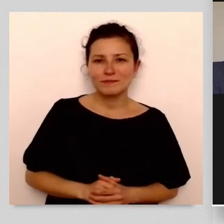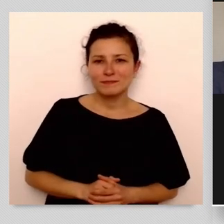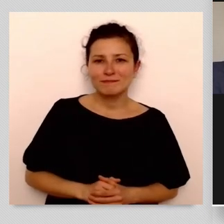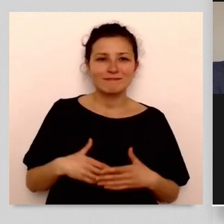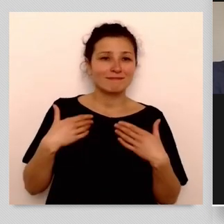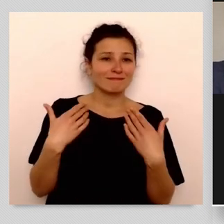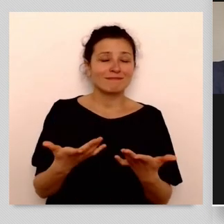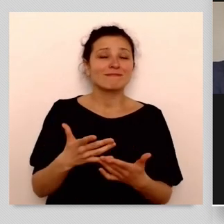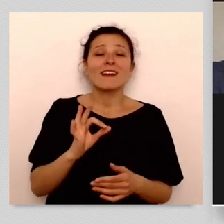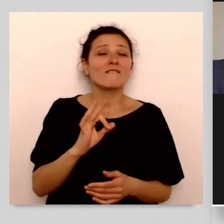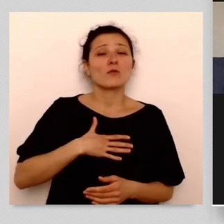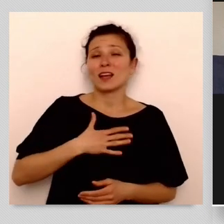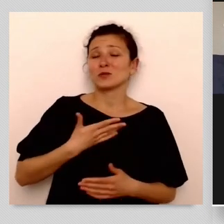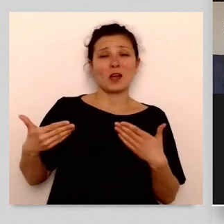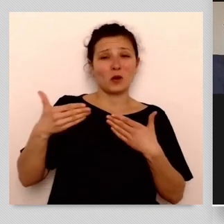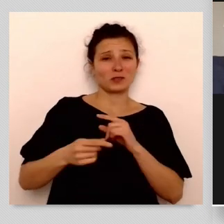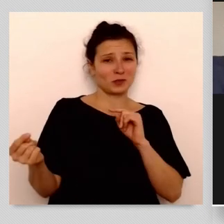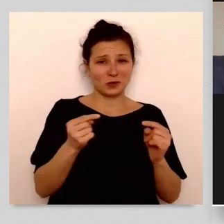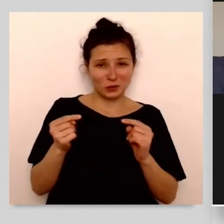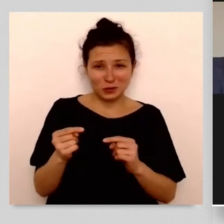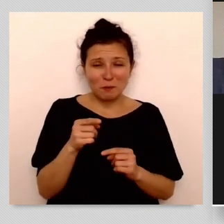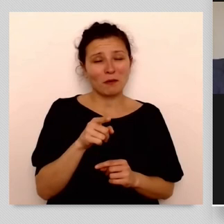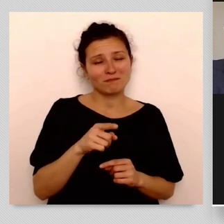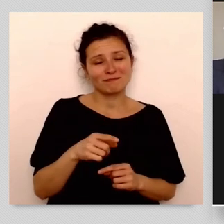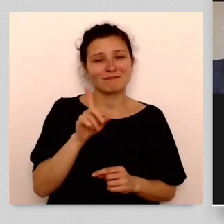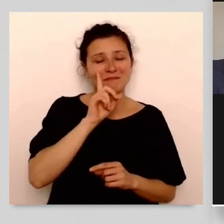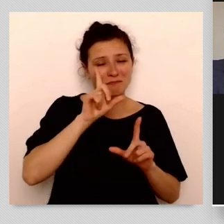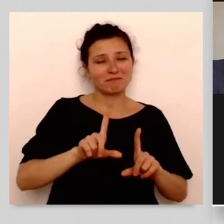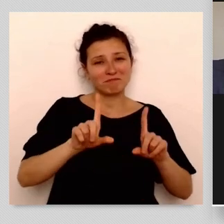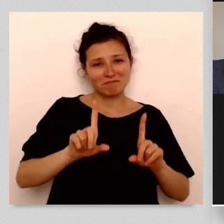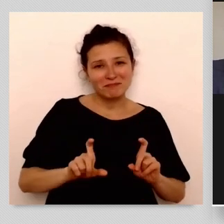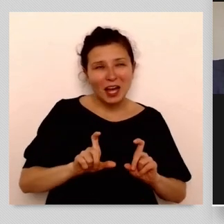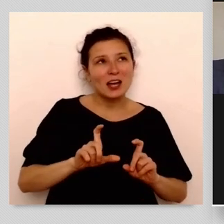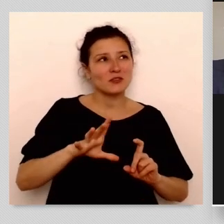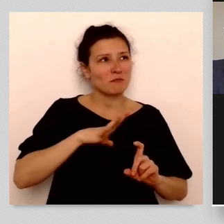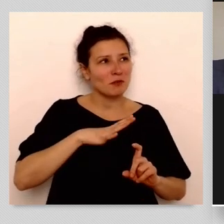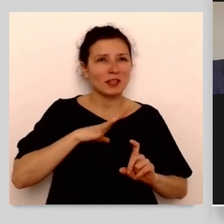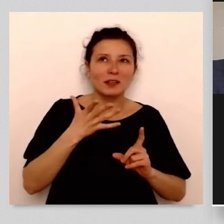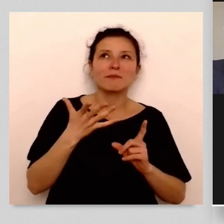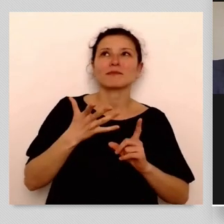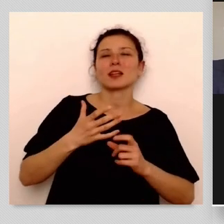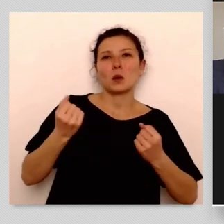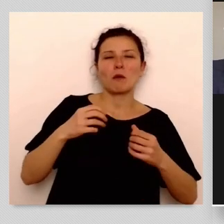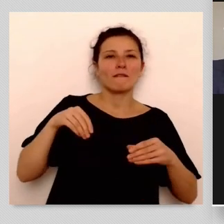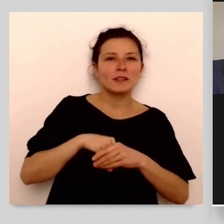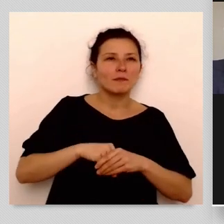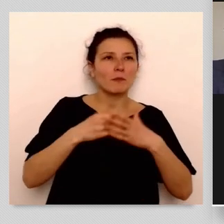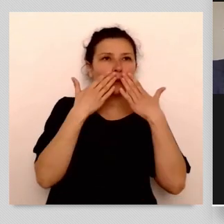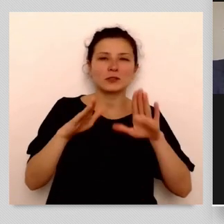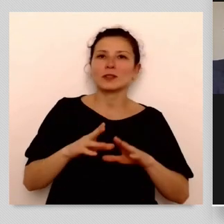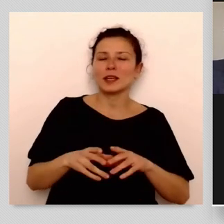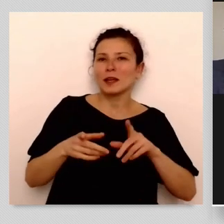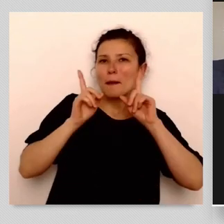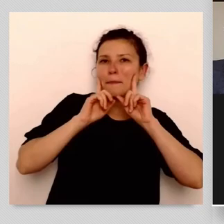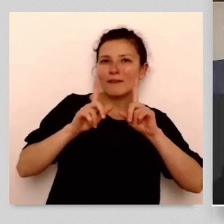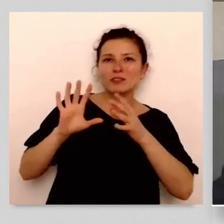teraz na zakończenie tej dyskusji, bo zaczynał pan jednak z taką dużą dozą takiego, no, powiedzmy, realizmu historycznego. Jak pan patrzy w przyszłość w tej